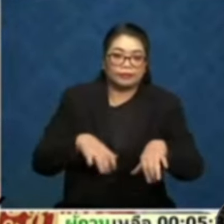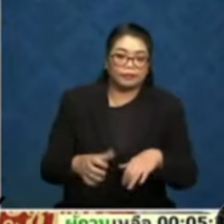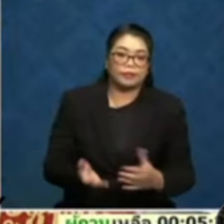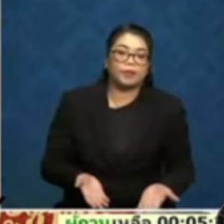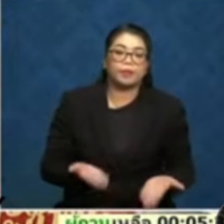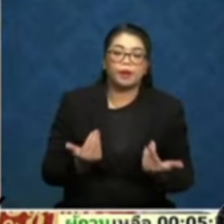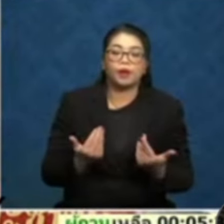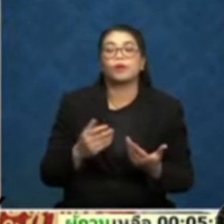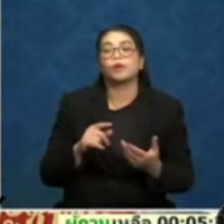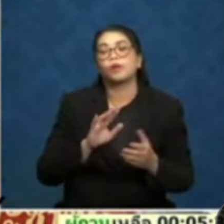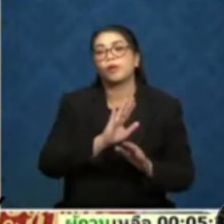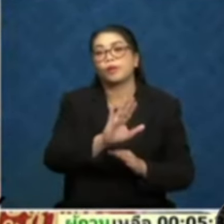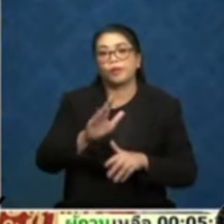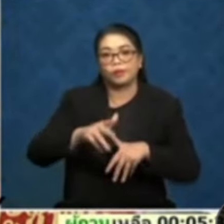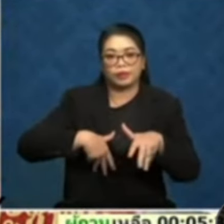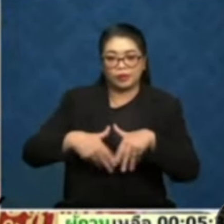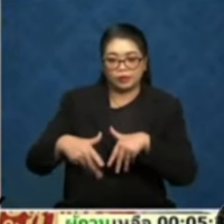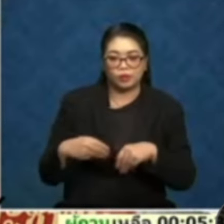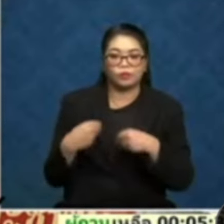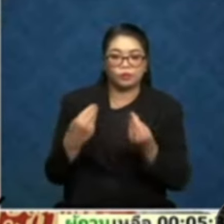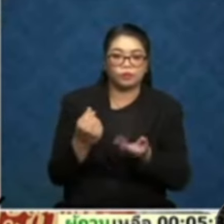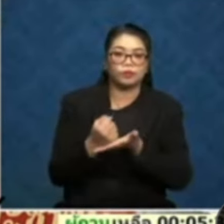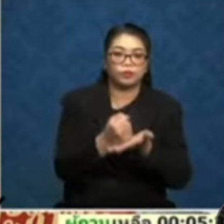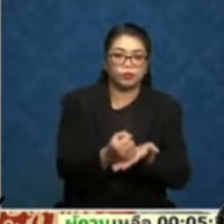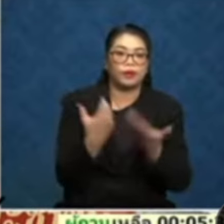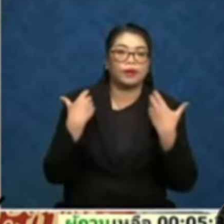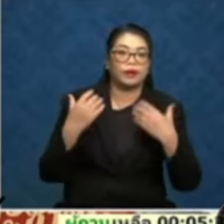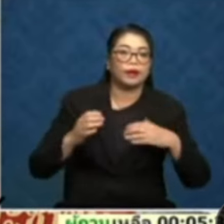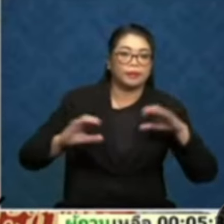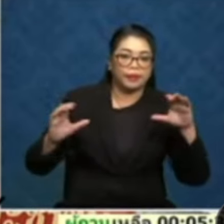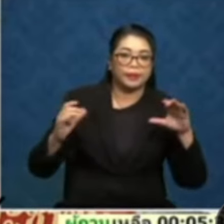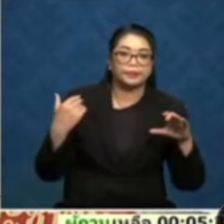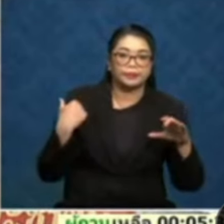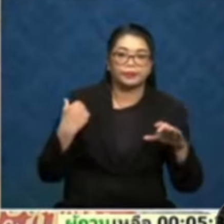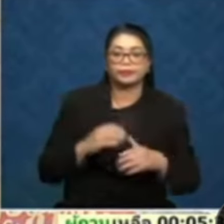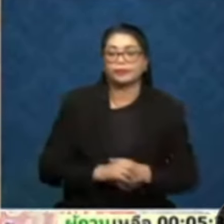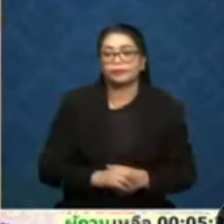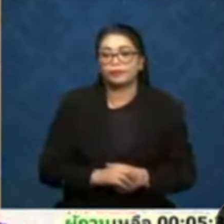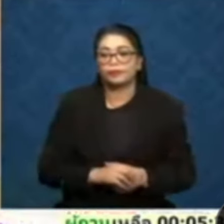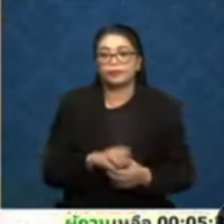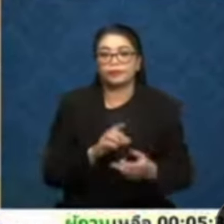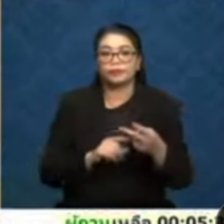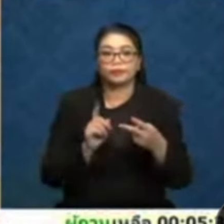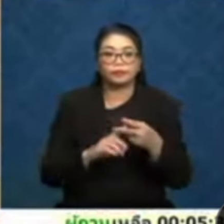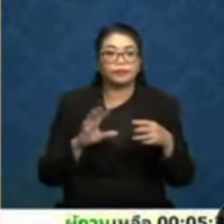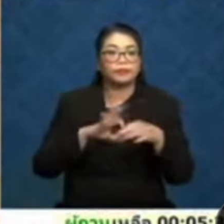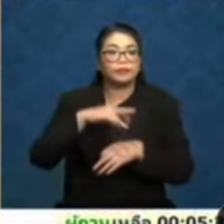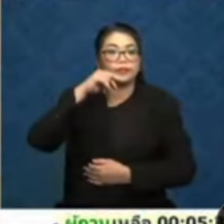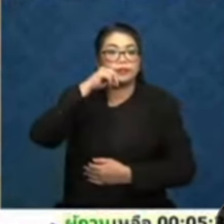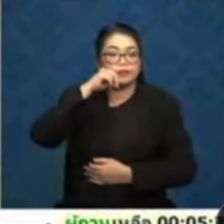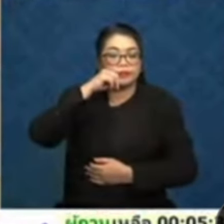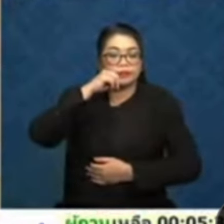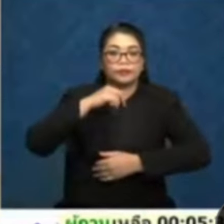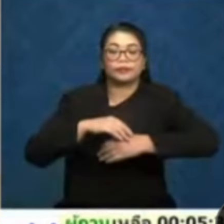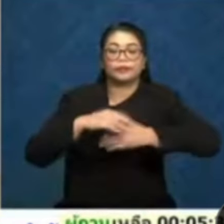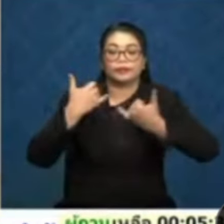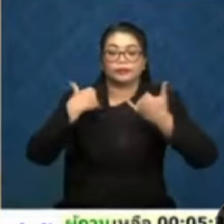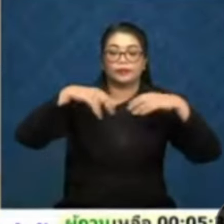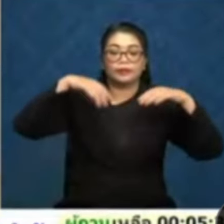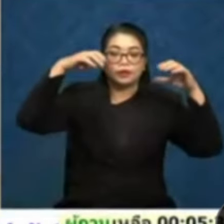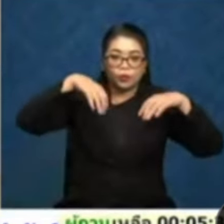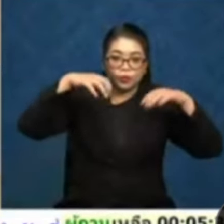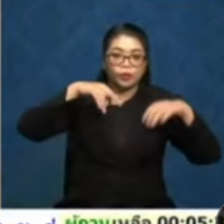ภาระของพี่น้องประชาชนนั้นเป็นไปได้อย่างมีประสิทธิภาพมากที่สุดในเรื่องของการประปาหรือว่าน้ำประปาที่มีความ